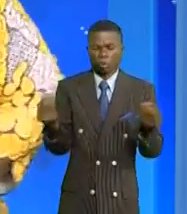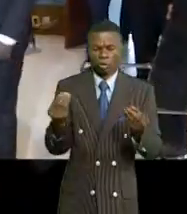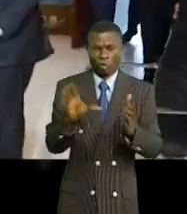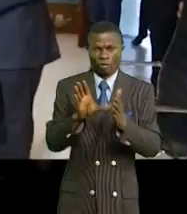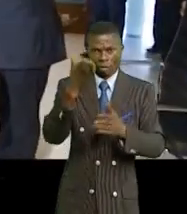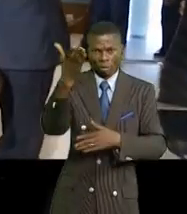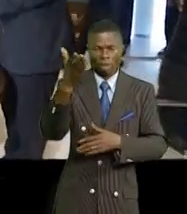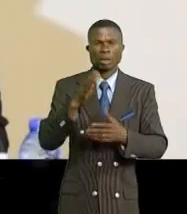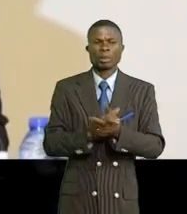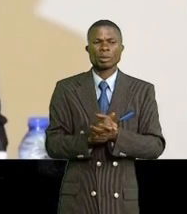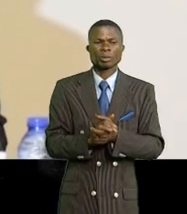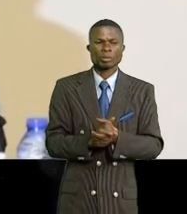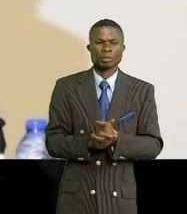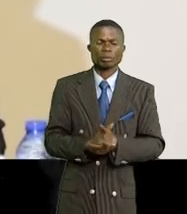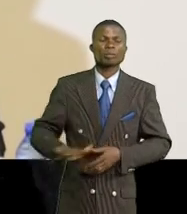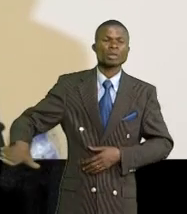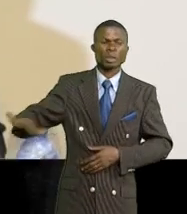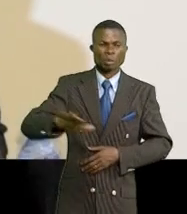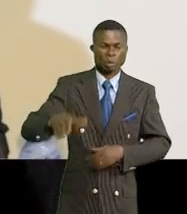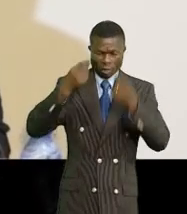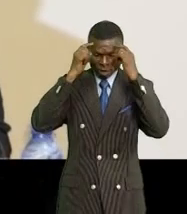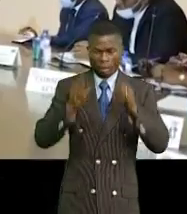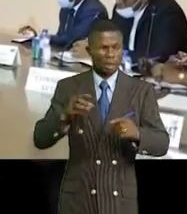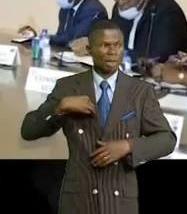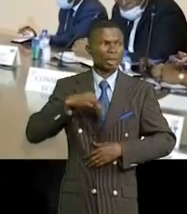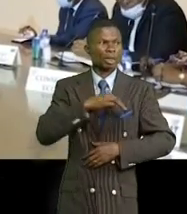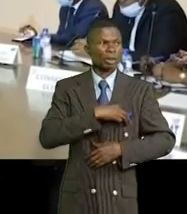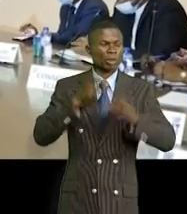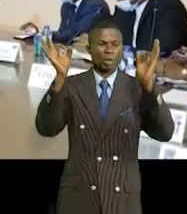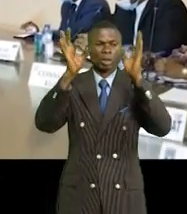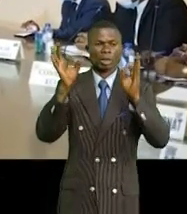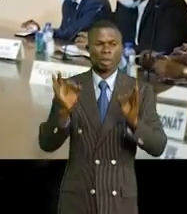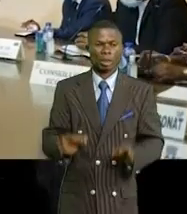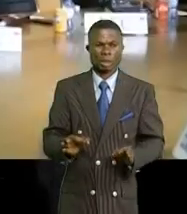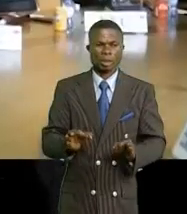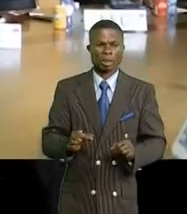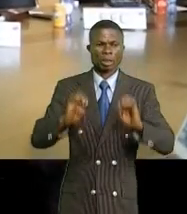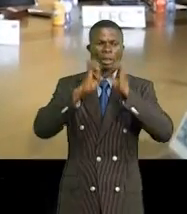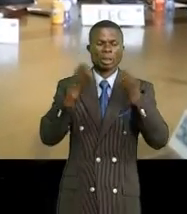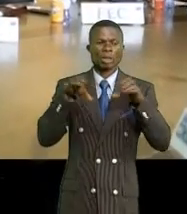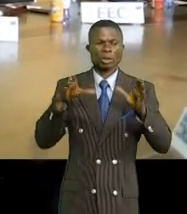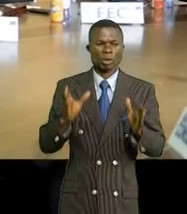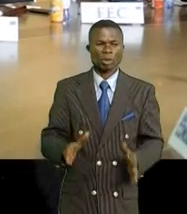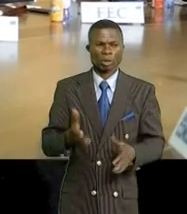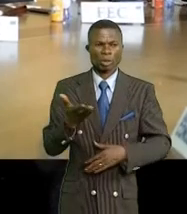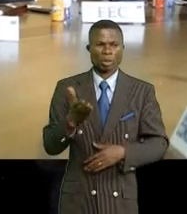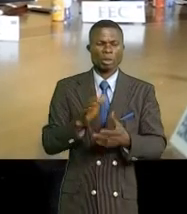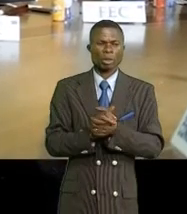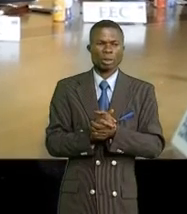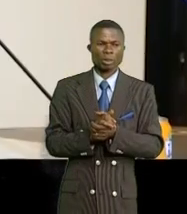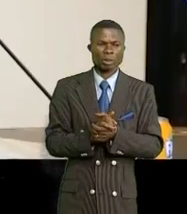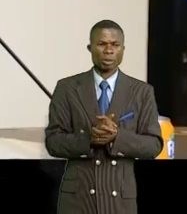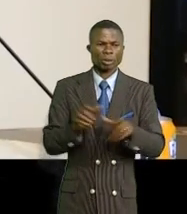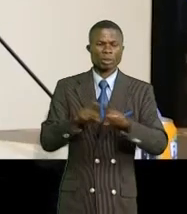Regardez. Détendu qui prend la parole devant les membres de la Fédération des entreprises du Congo FEC, qu'il considère comme